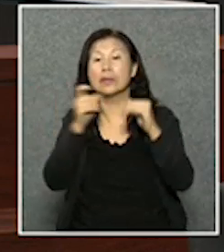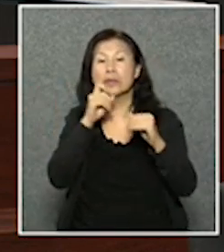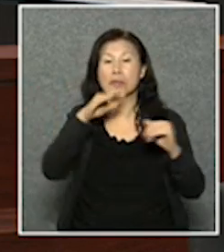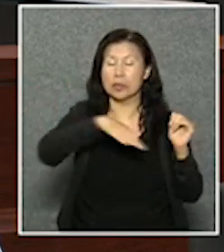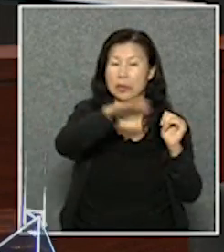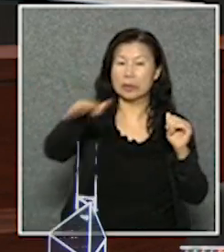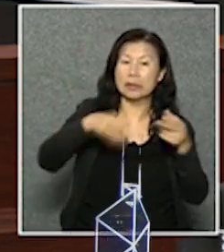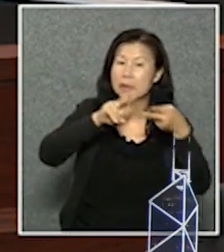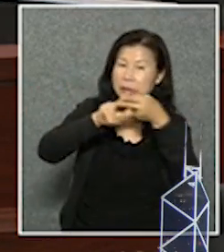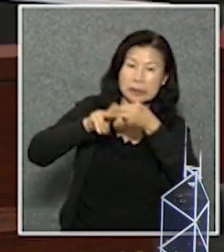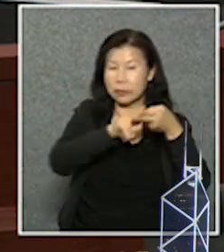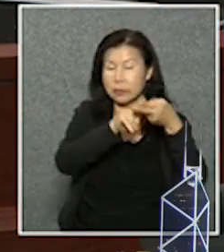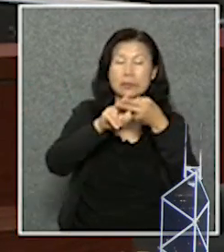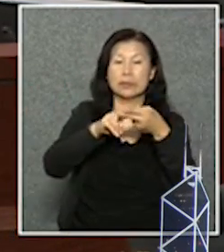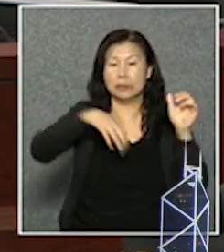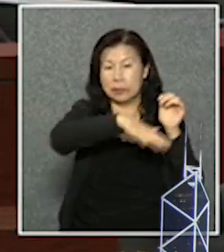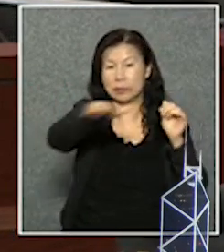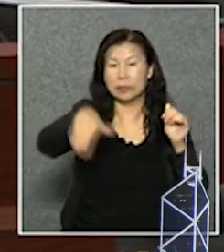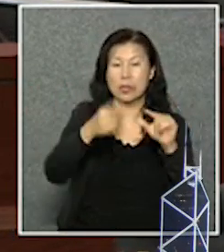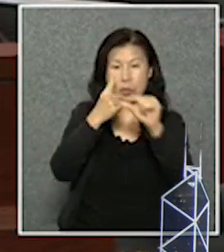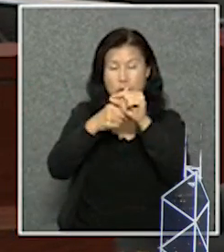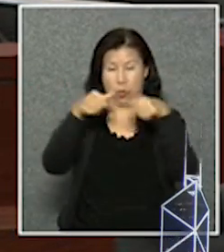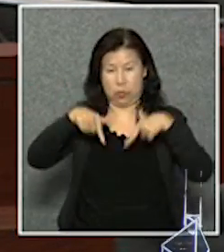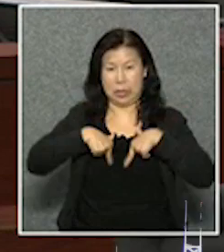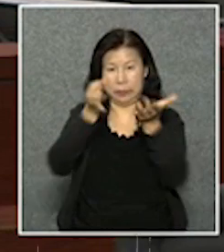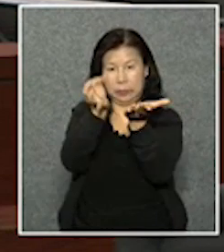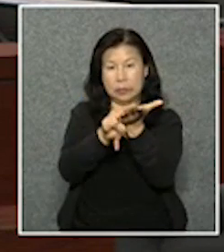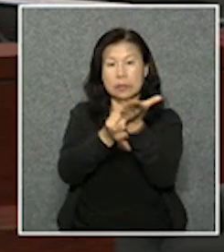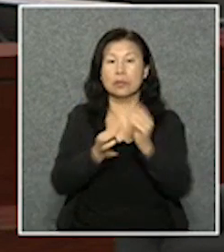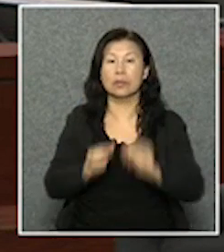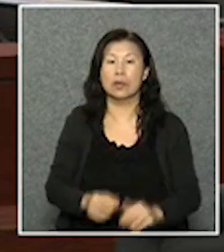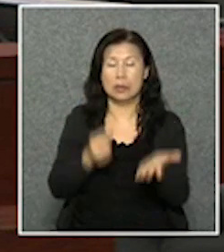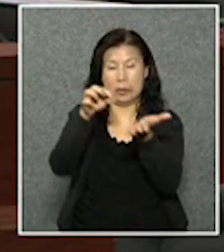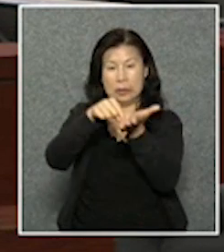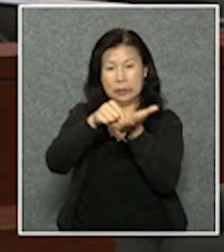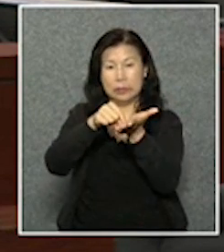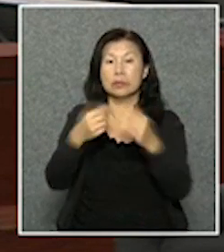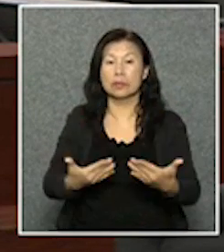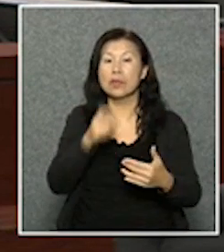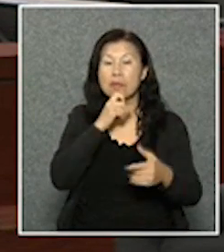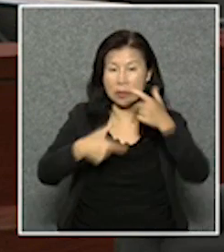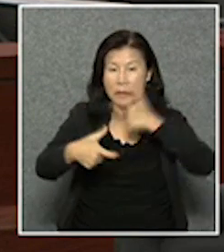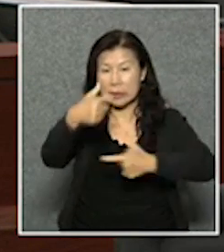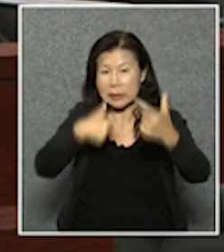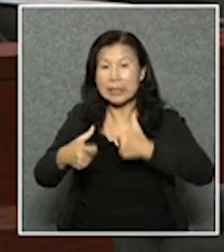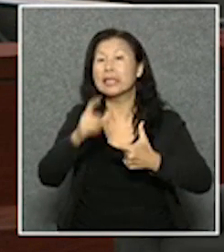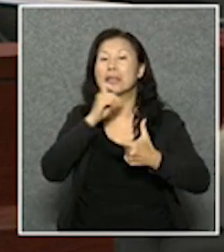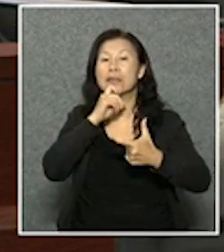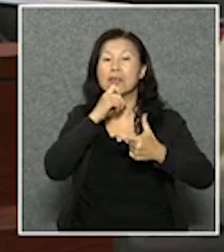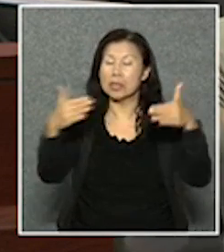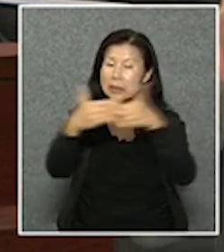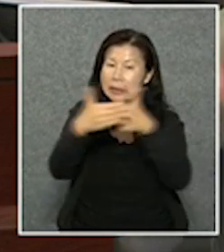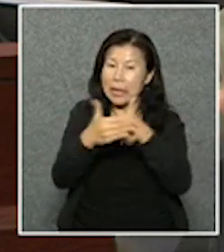我哋整個亞洲區的中心點。咁咧，亦都係我哋而家經濟貿易啊、